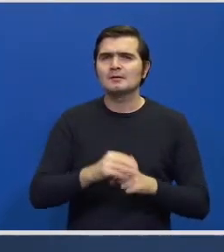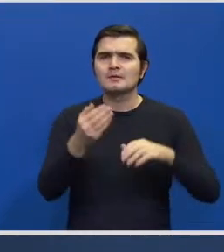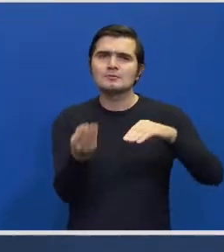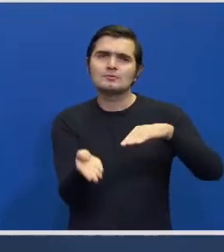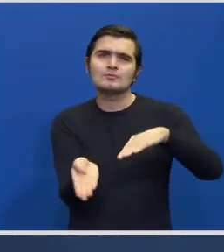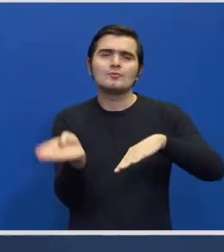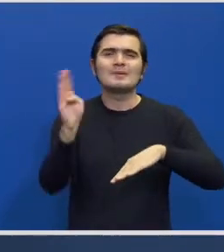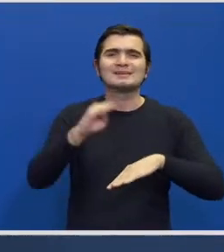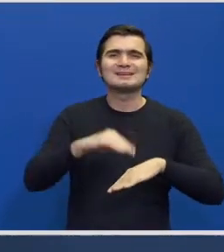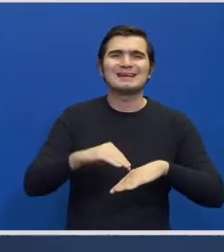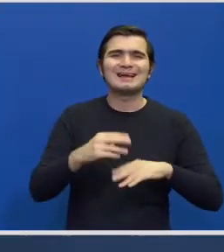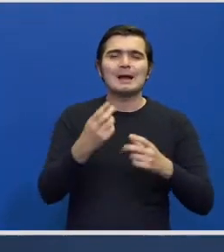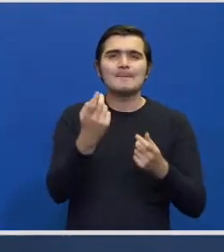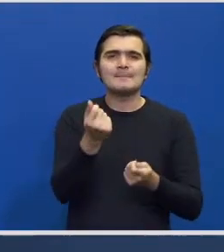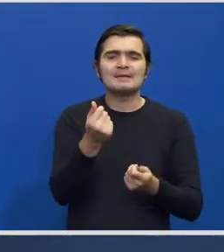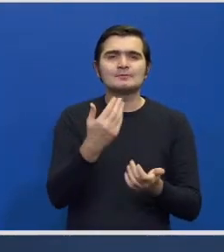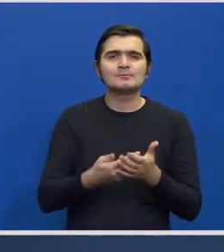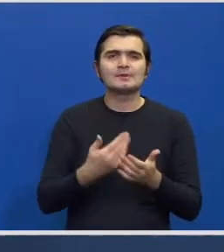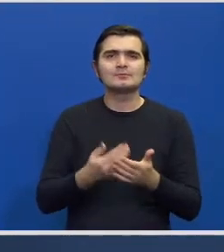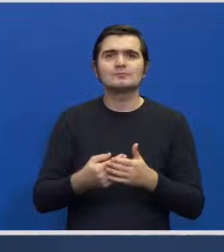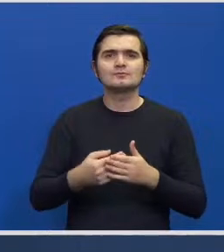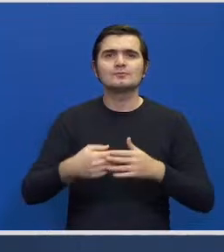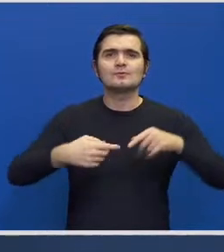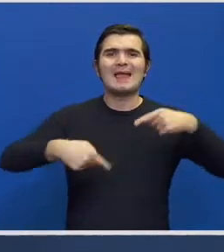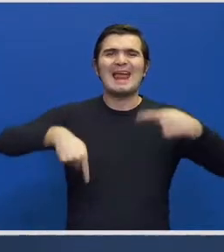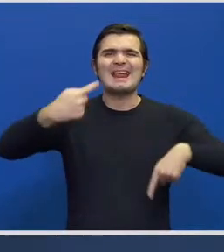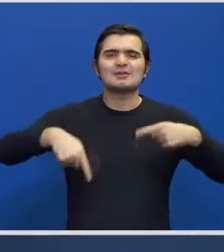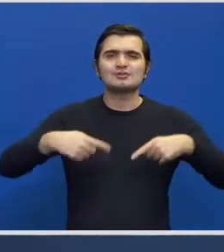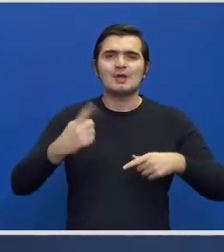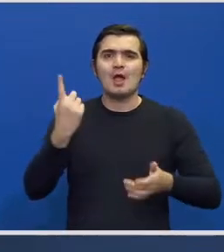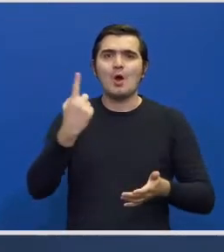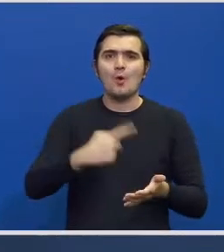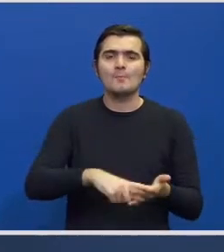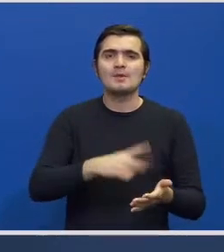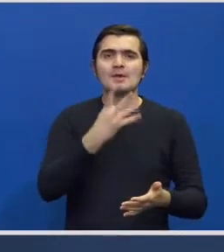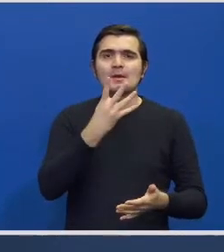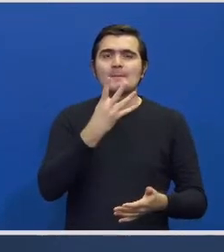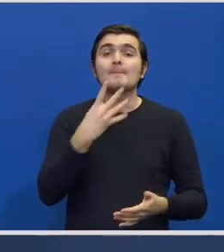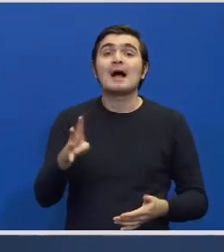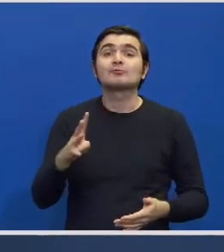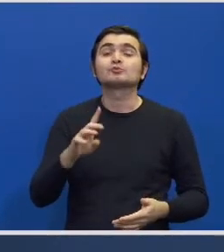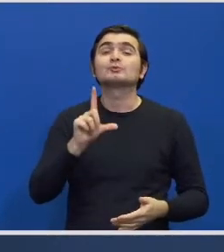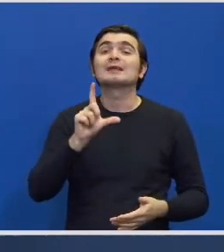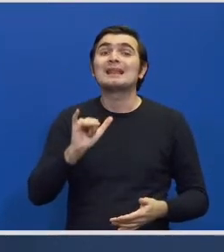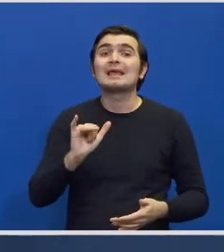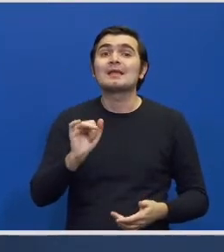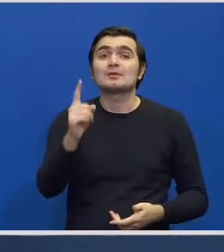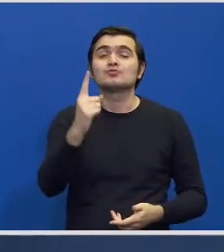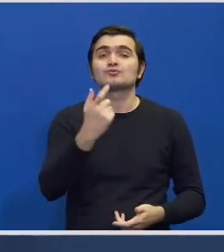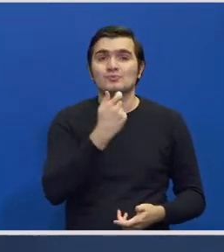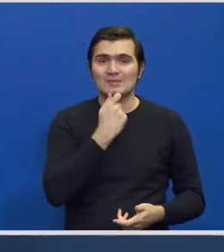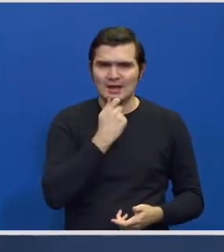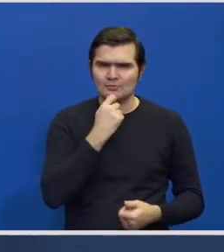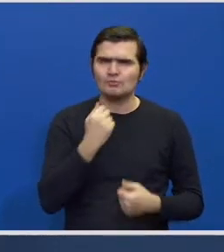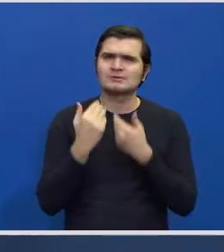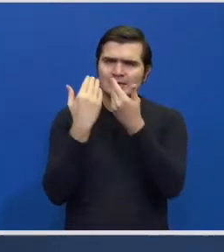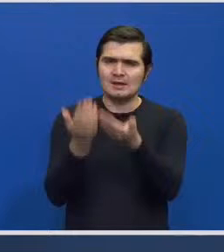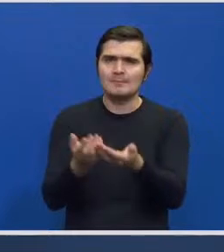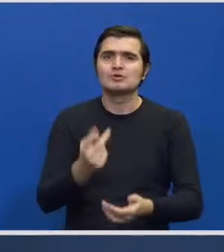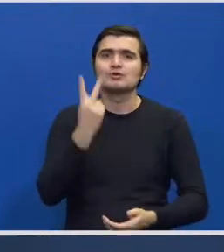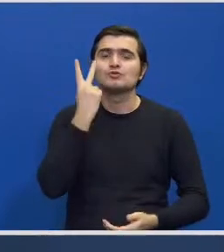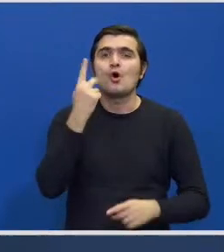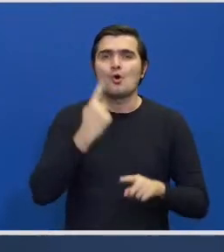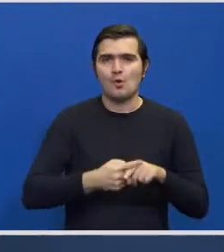cea referitoare la compensarea prețului la energie, 1.400 de lei